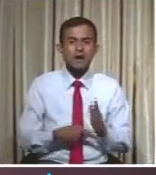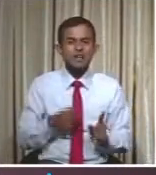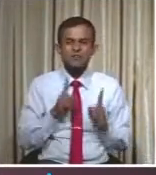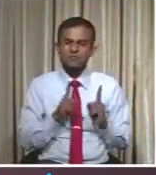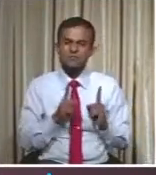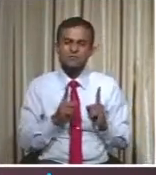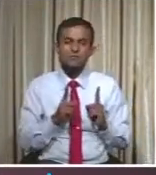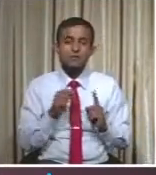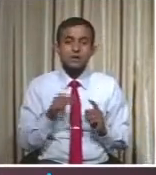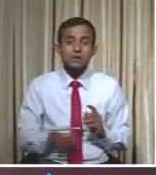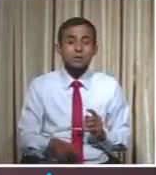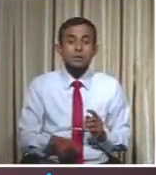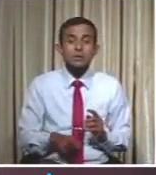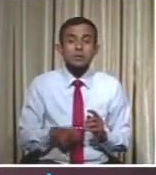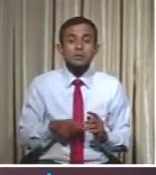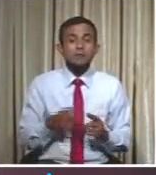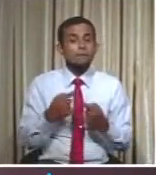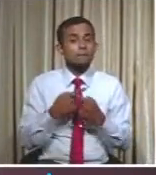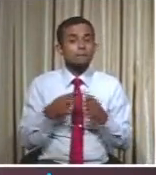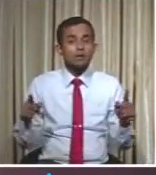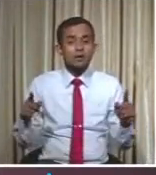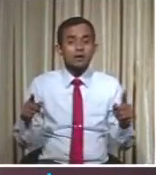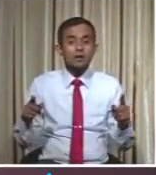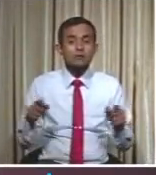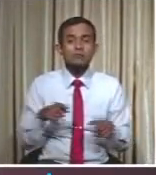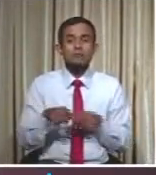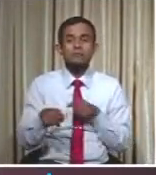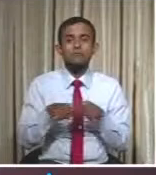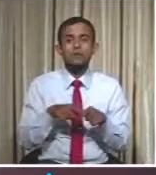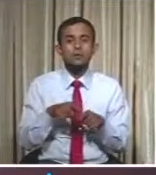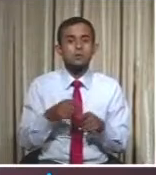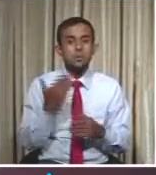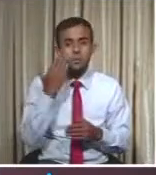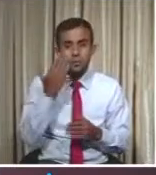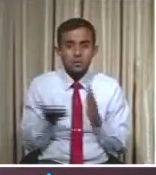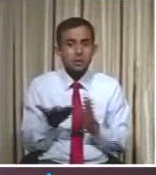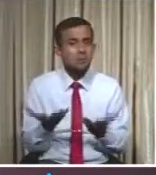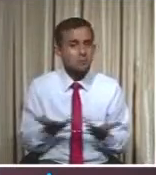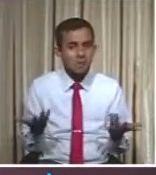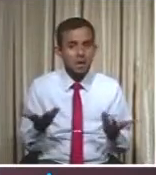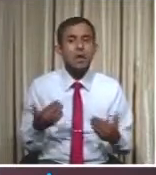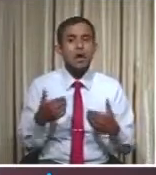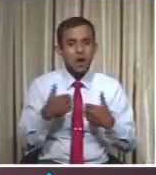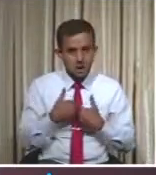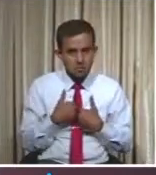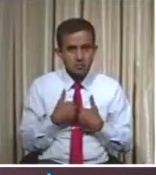විතරක් වෙනස් විදියට මෙතෙන්ට මූණ දෙන්න බෑ අපිටත්